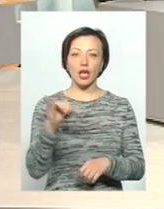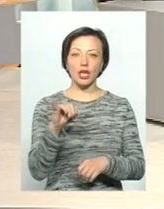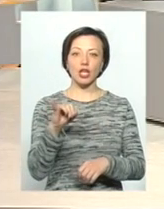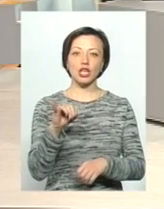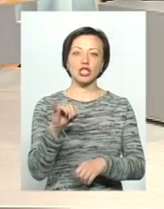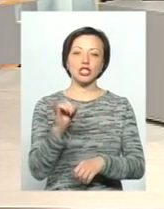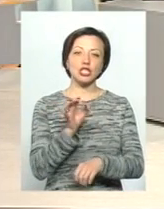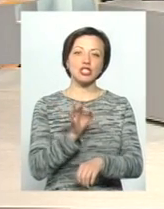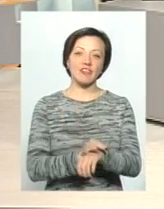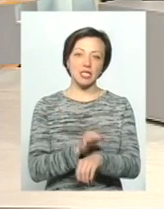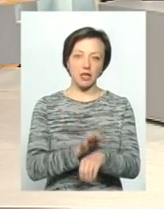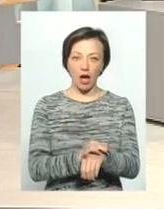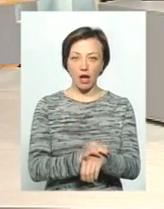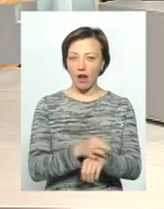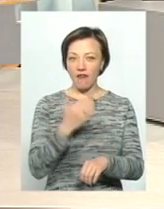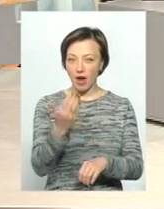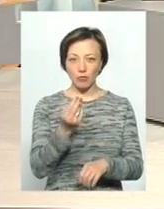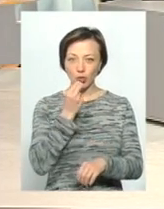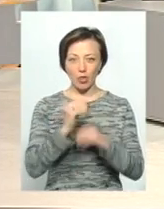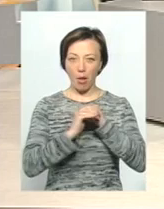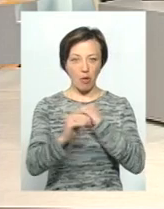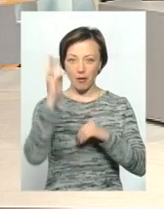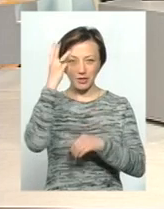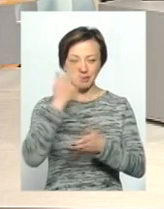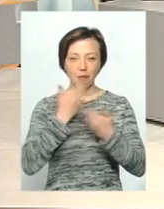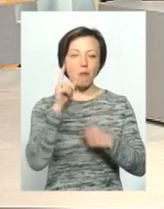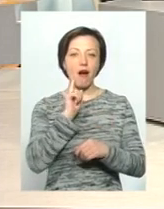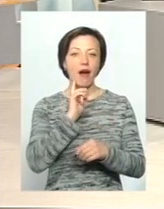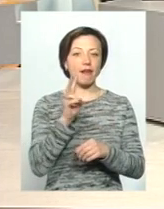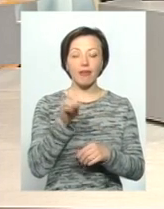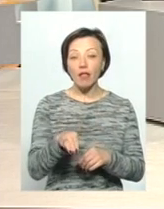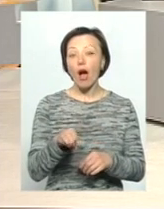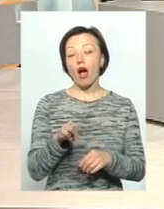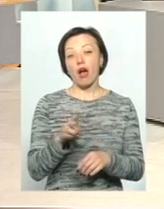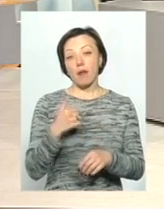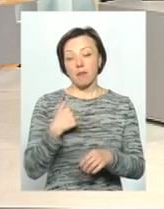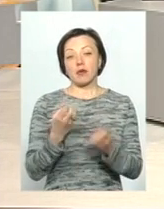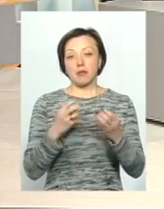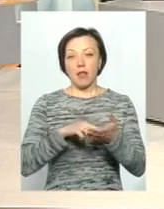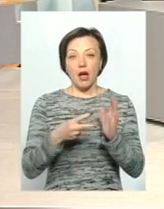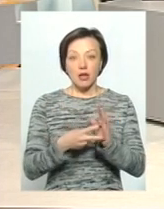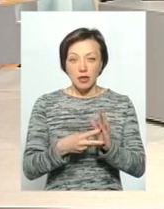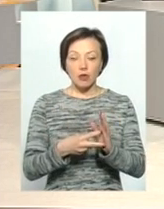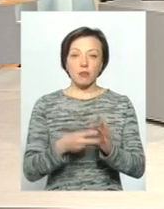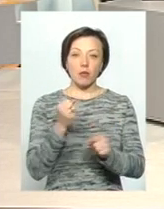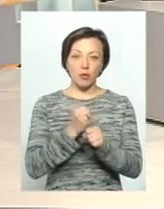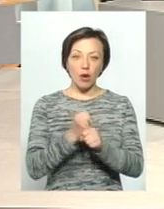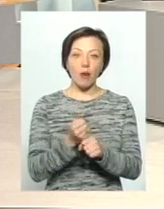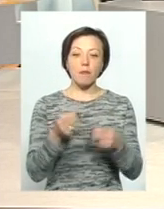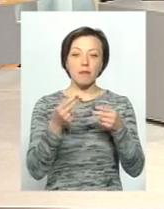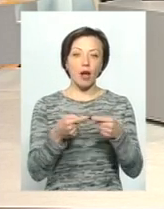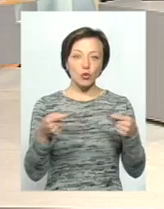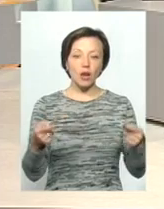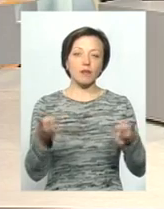полях Хмельниччини не побачиш? Поки ні. Ну, над цим ми теж працюємо, осваюємо нову продукцію, яка також може бути востребована і